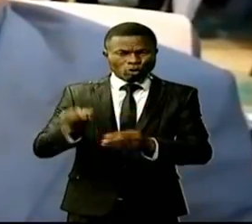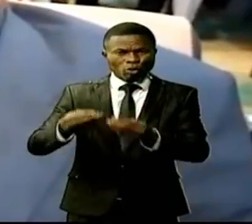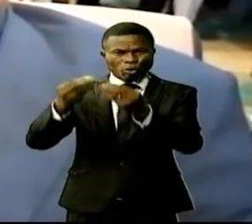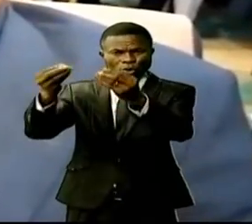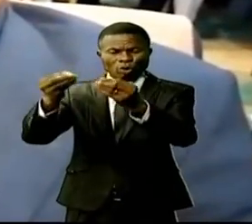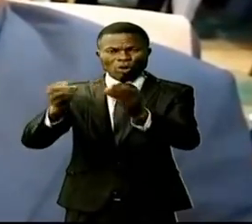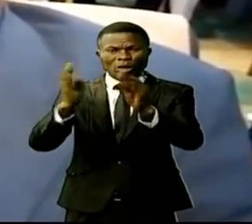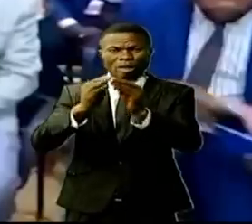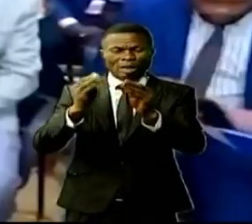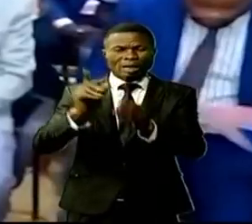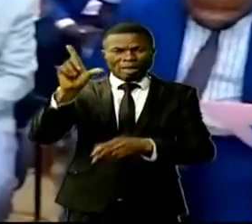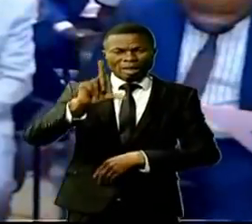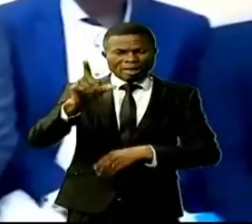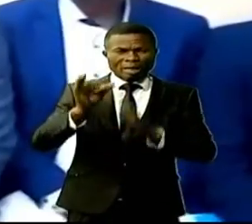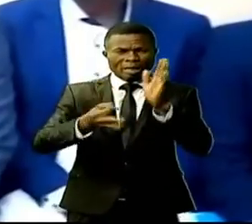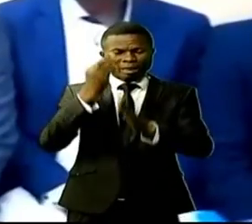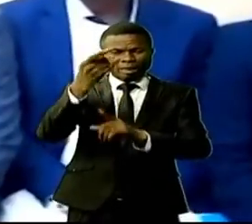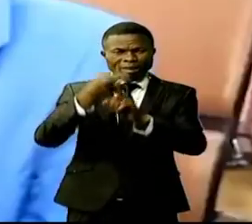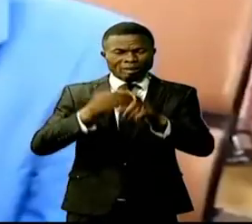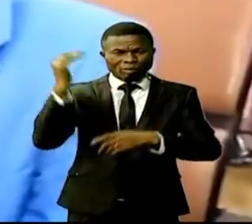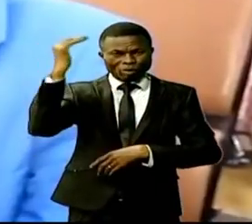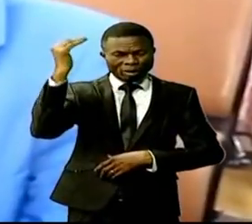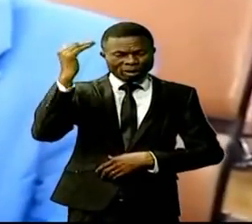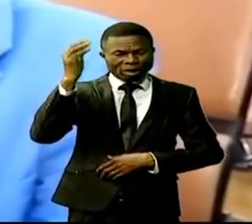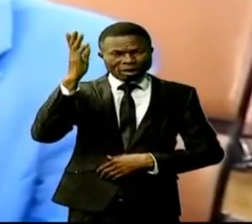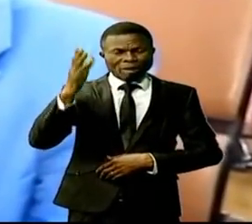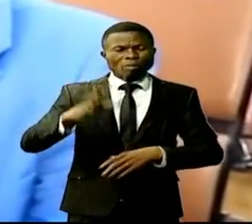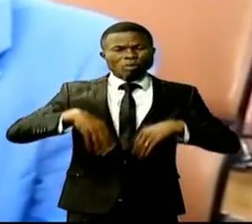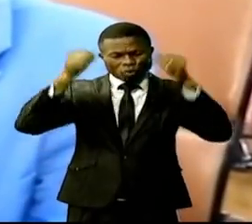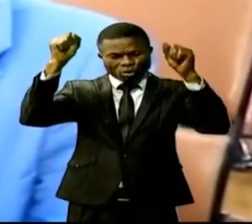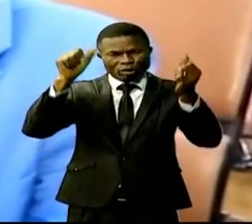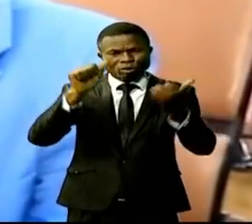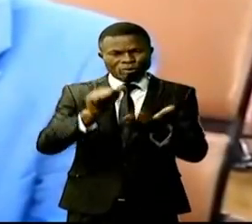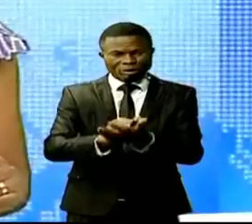la plénière du lundi 13 décembre prochain pour son adoption.